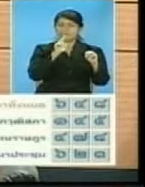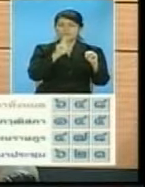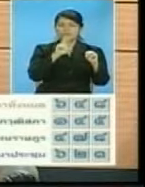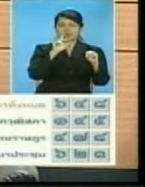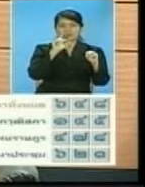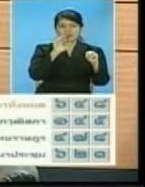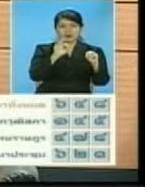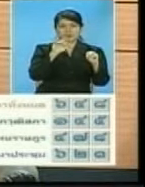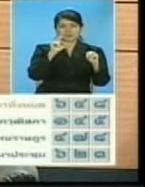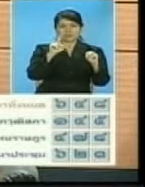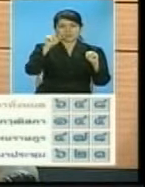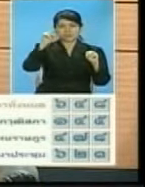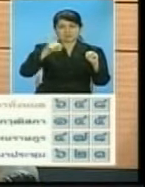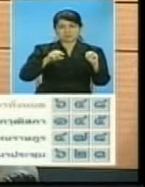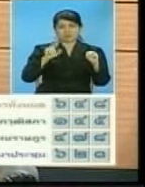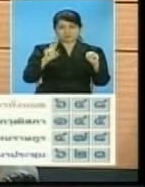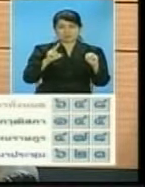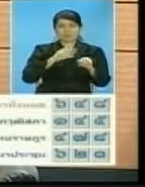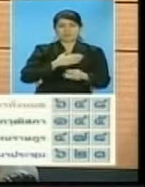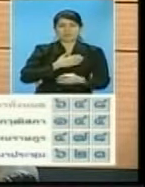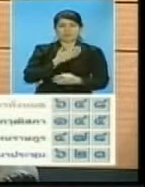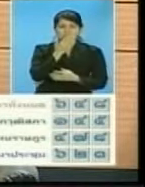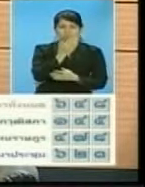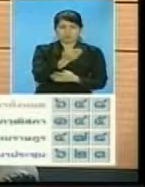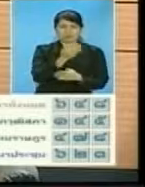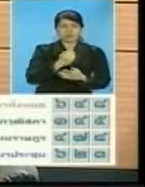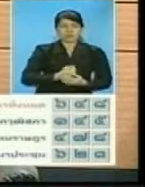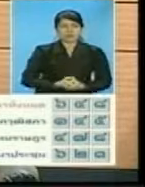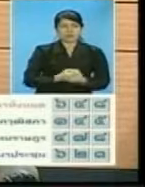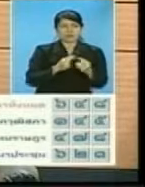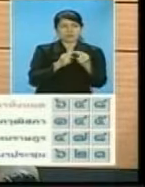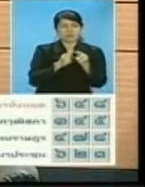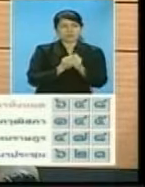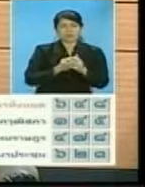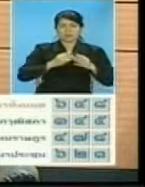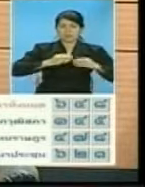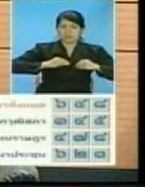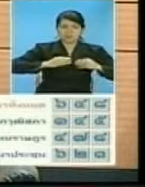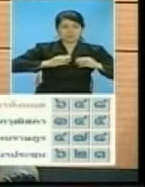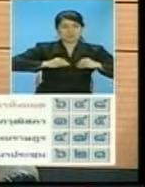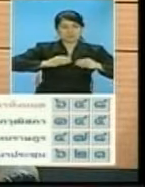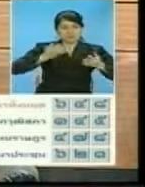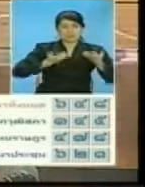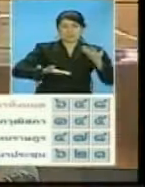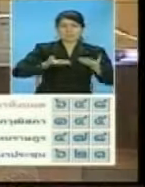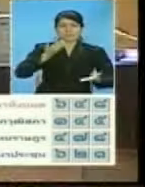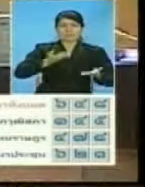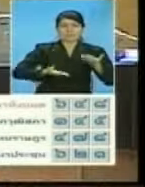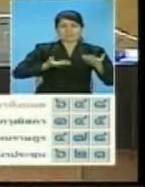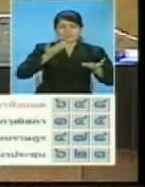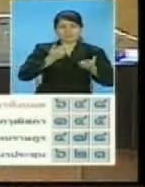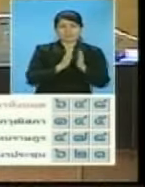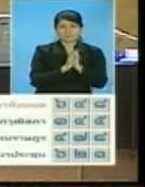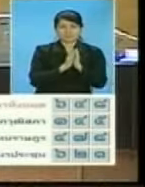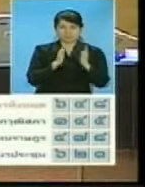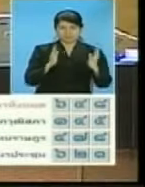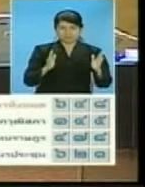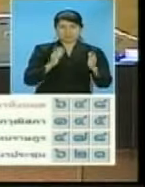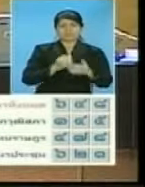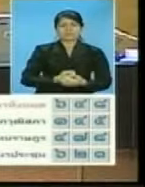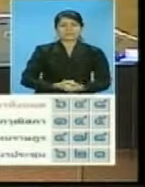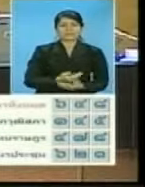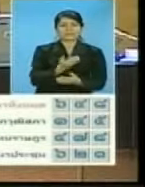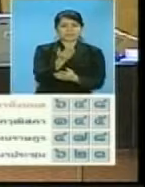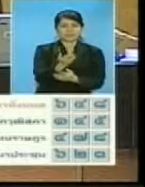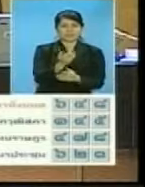292/291/2 นี้เป็นครั้งที่3ขอวิงวอนจะได้ไม่ได้ก็แล้วแต่จะพิจารณาขอบคุณมากครับ เชิญท่